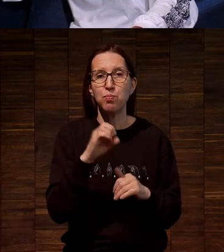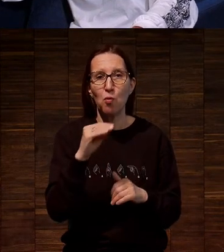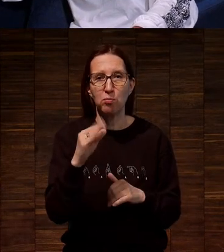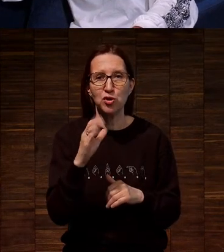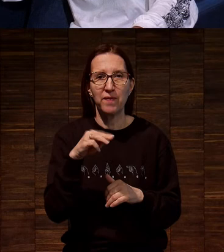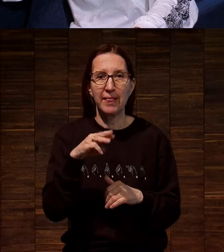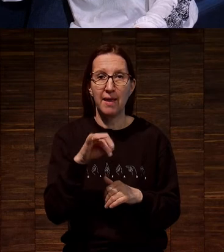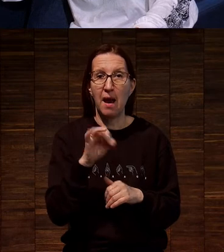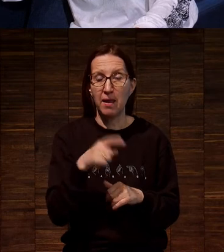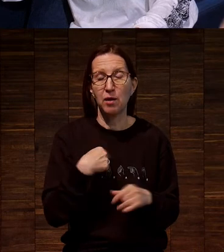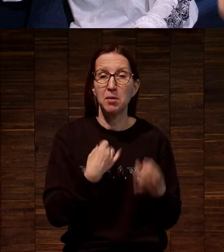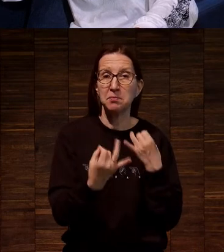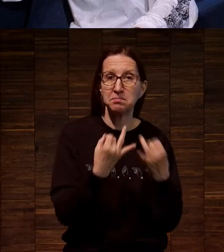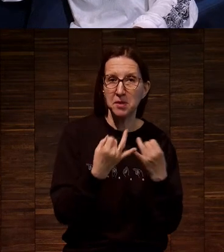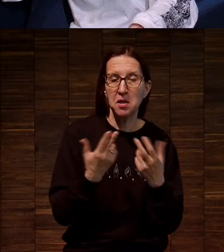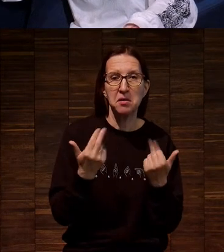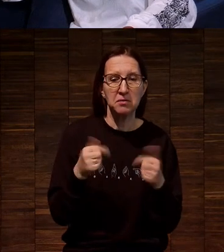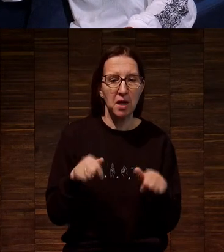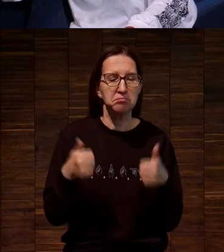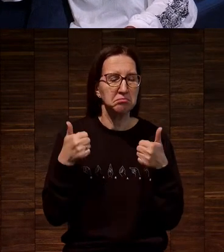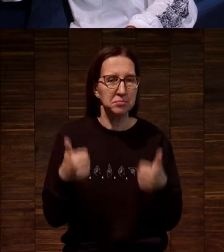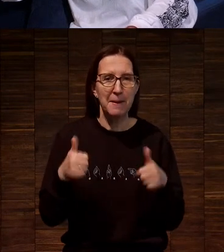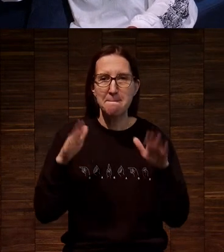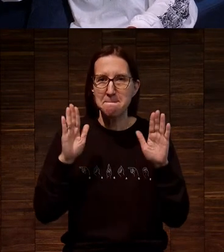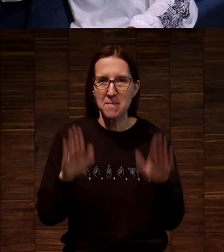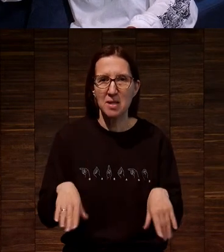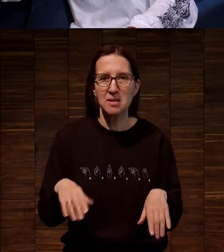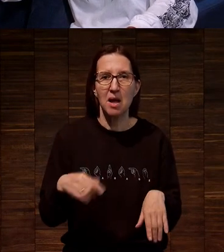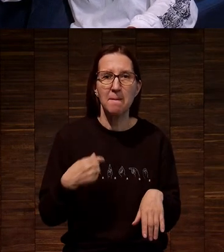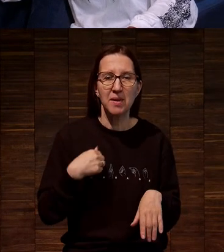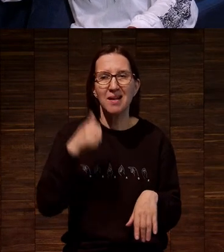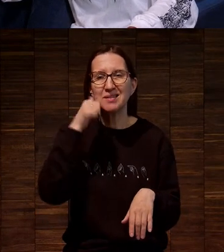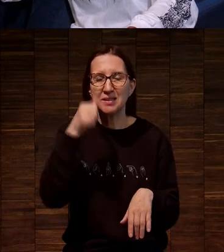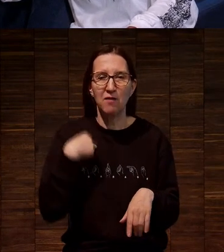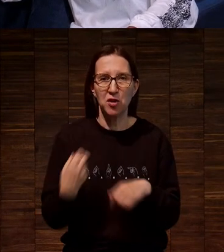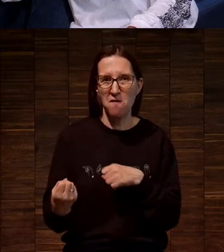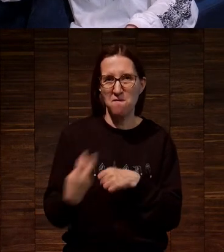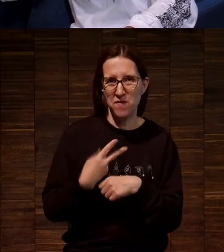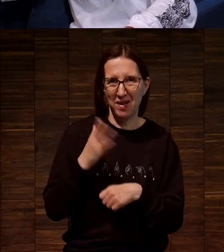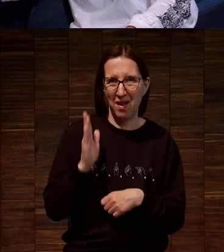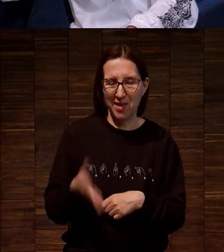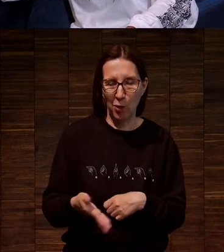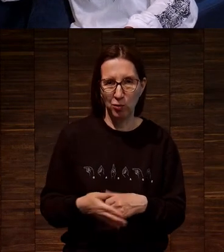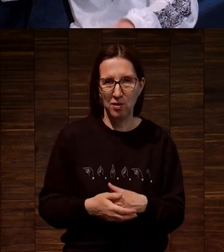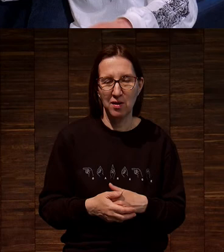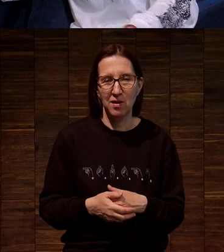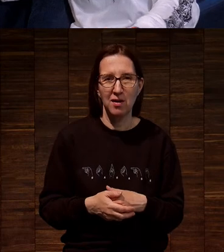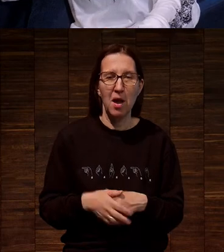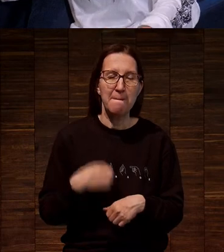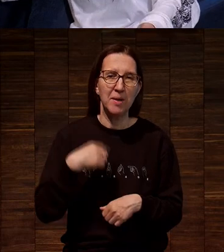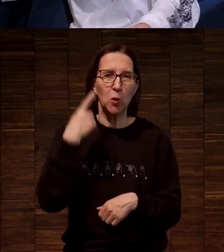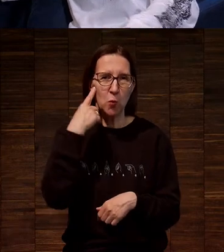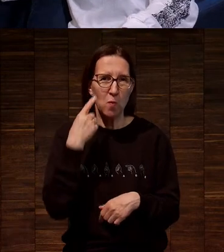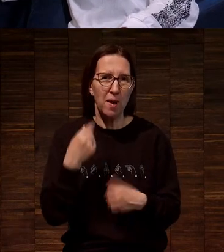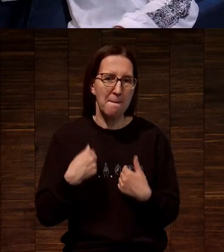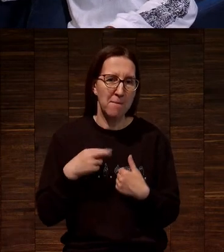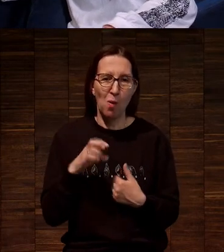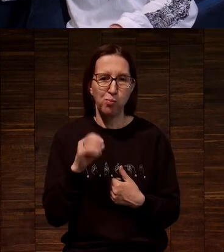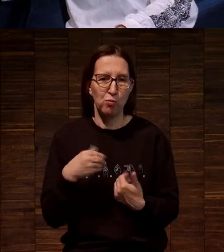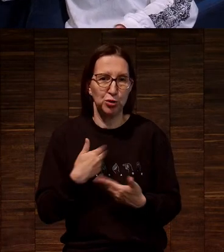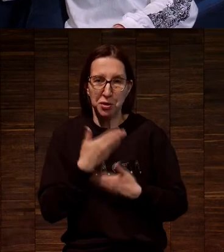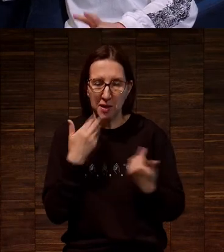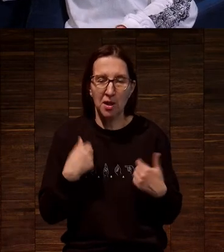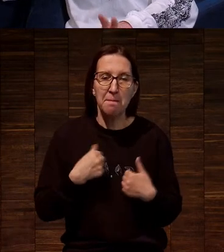Мы с ним пообщались, он сказал, да, классное место, но меня отсюда завтра выгоняет. Но они подумали, ладно, мы не бомж, мы